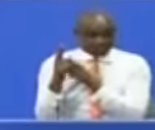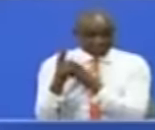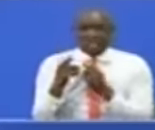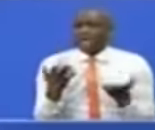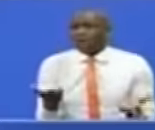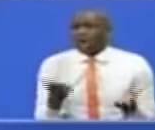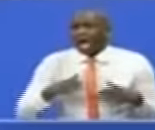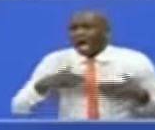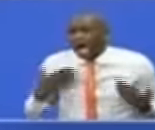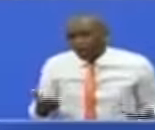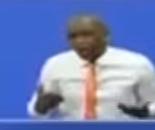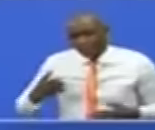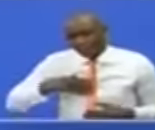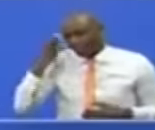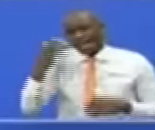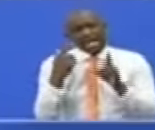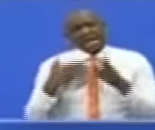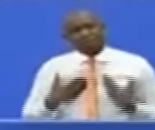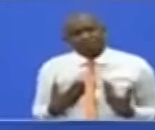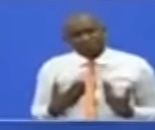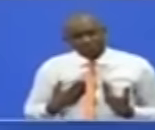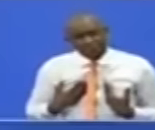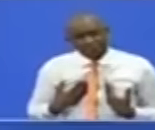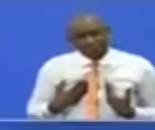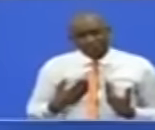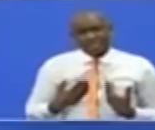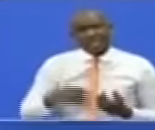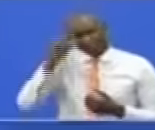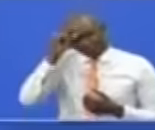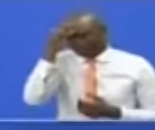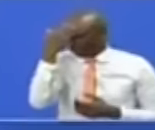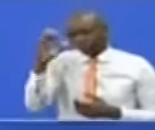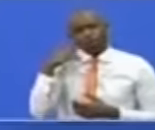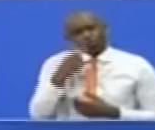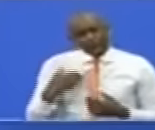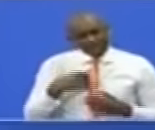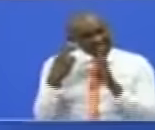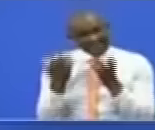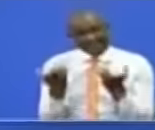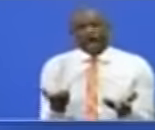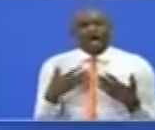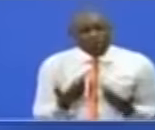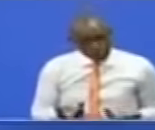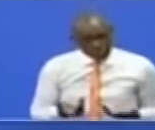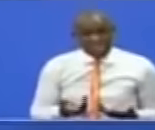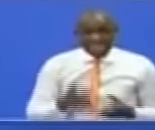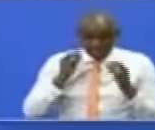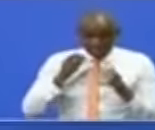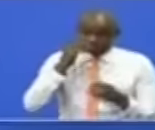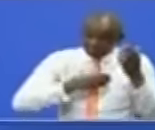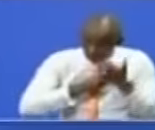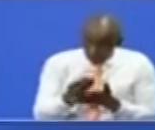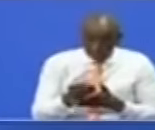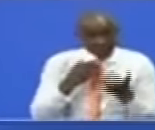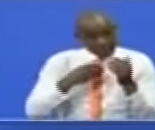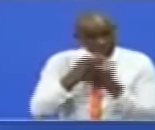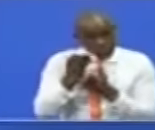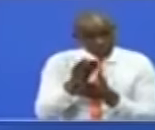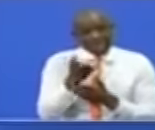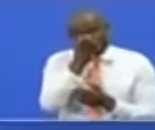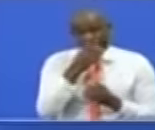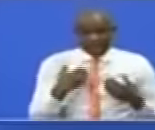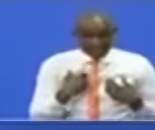vipi kuna jamaa wenye wanabunduki kule na serikali ya ijuni ya kina nani yenye wanabunduki. Na tuseme kama walinunua bunduki mara ya kwanza wakaziweka kule kwa